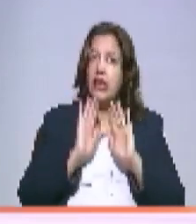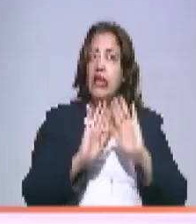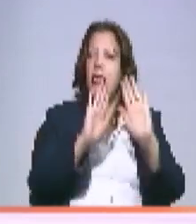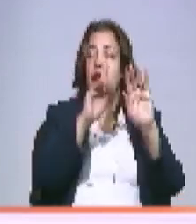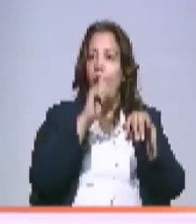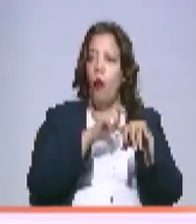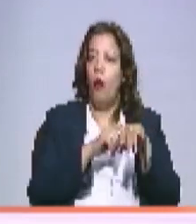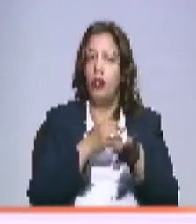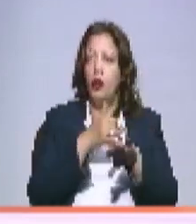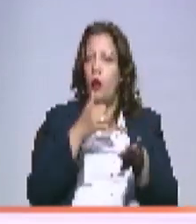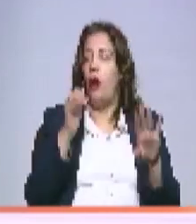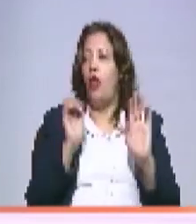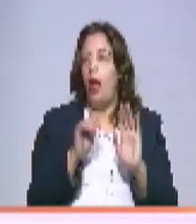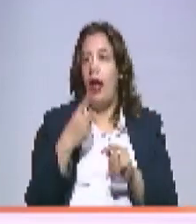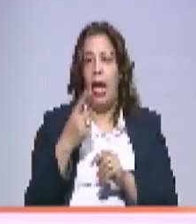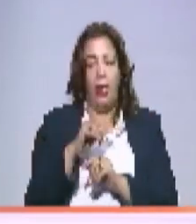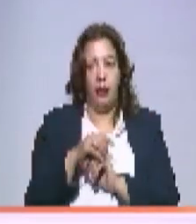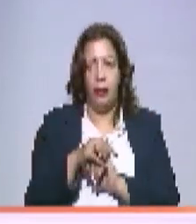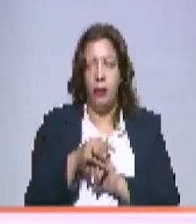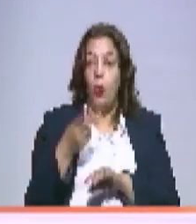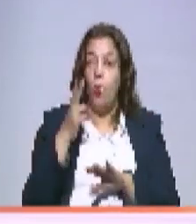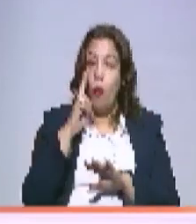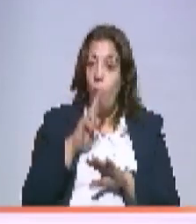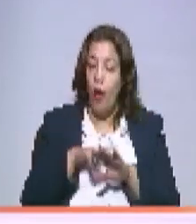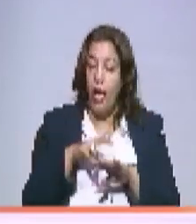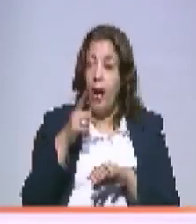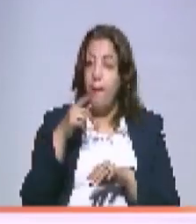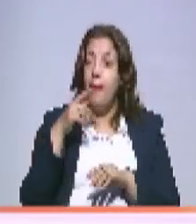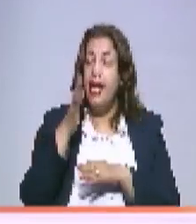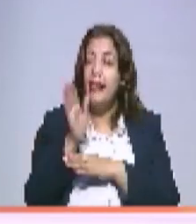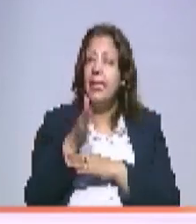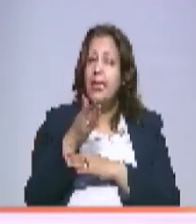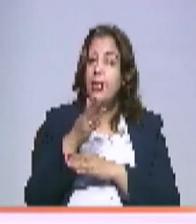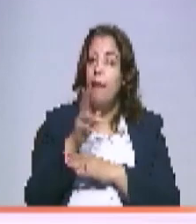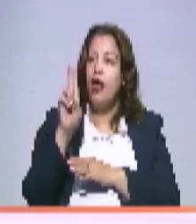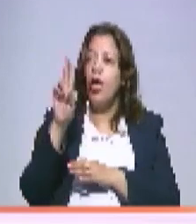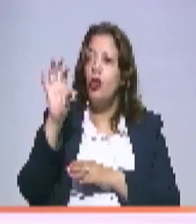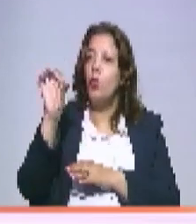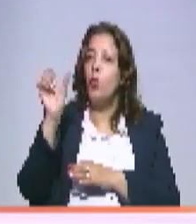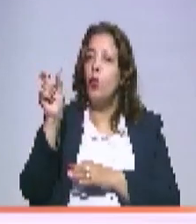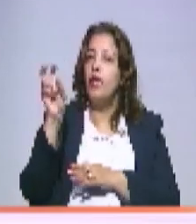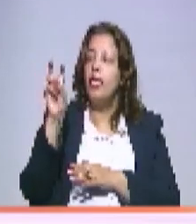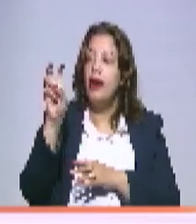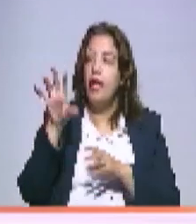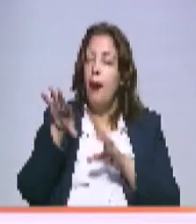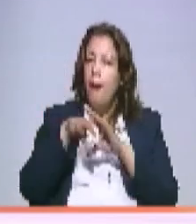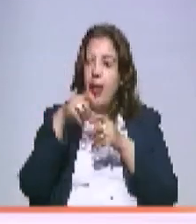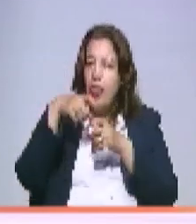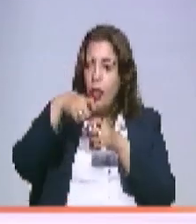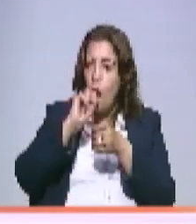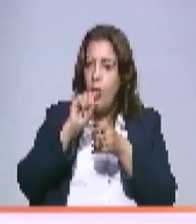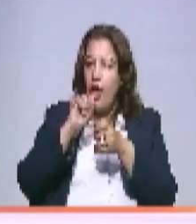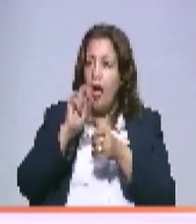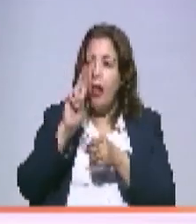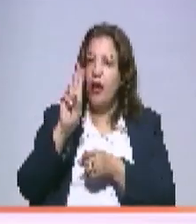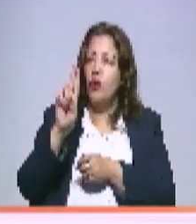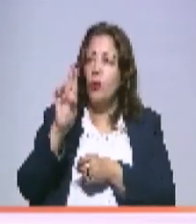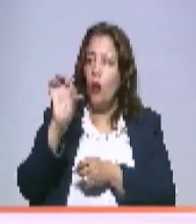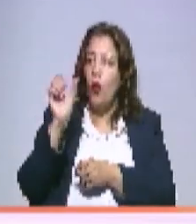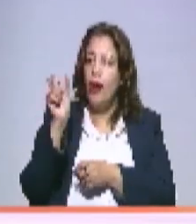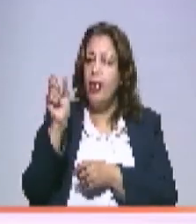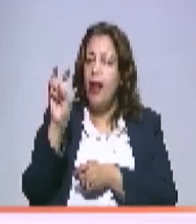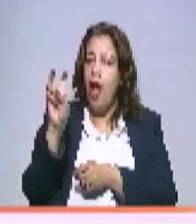مده القلقاس. ماشي. التونه يا فندم. التونه ايه بقى حضرتك؟ عايزه اعمل تونه. تعمليها؟